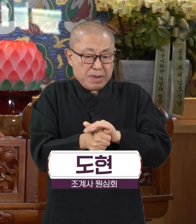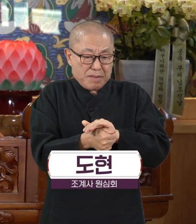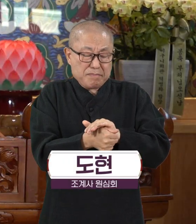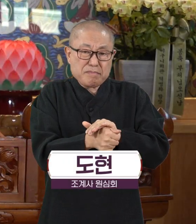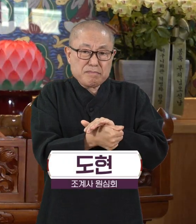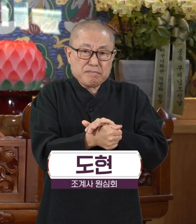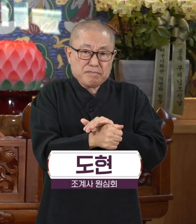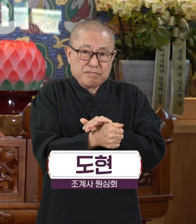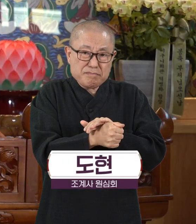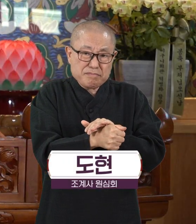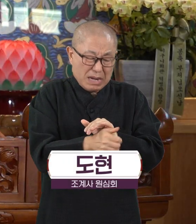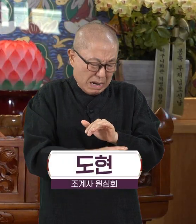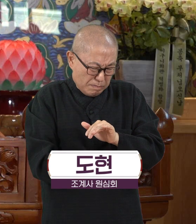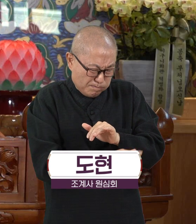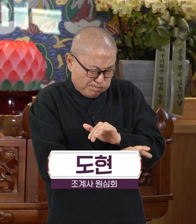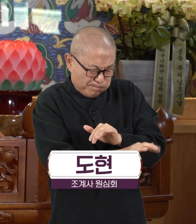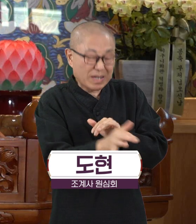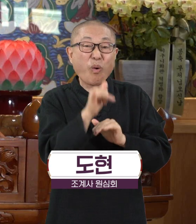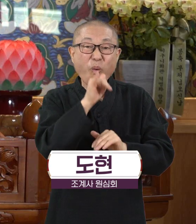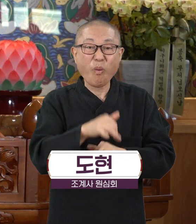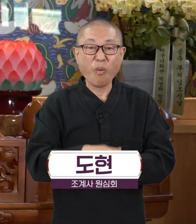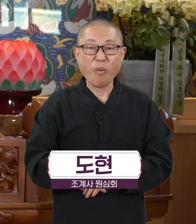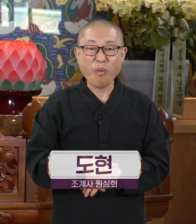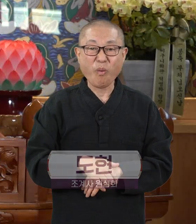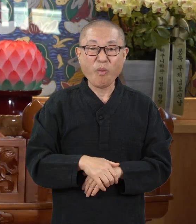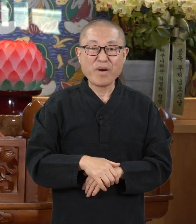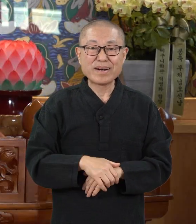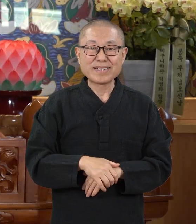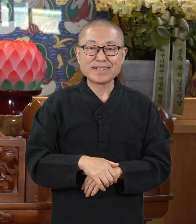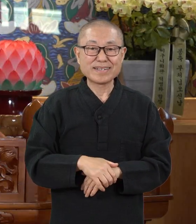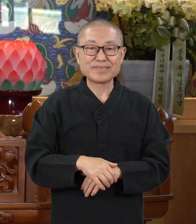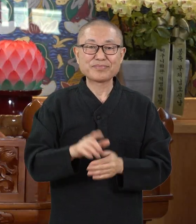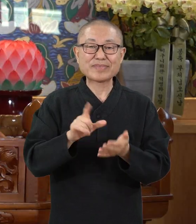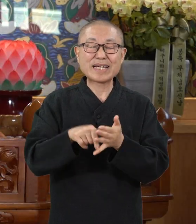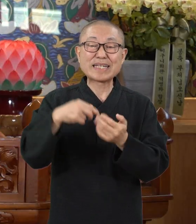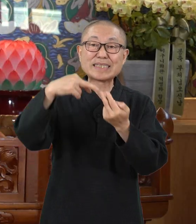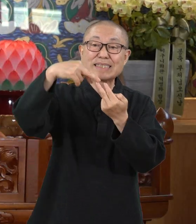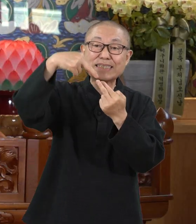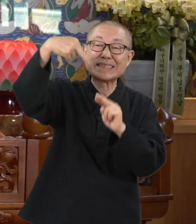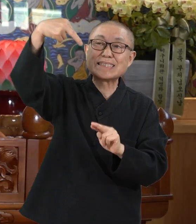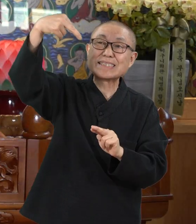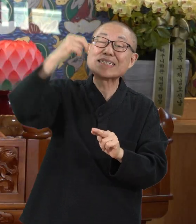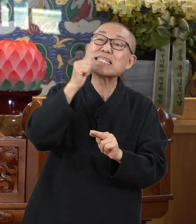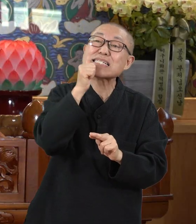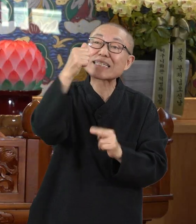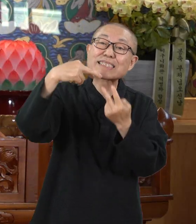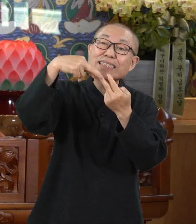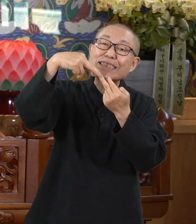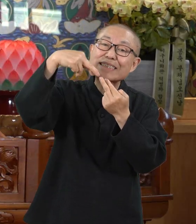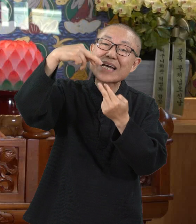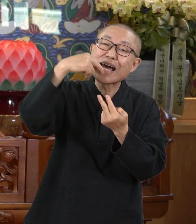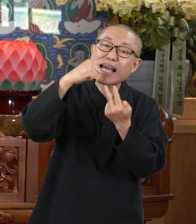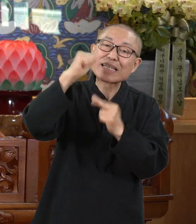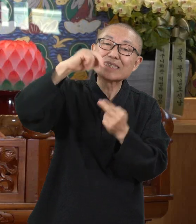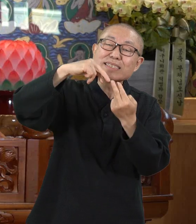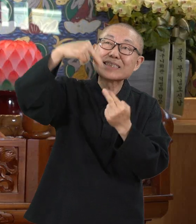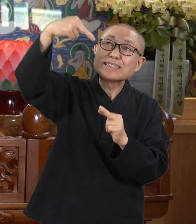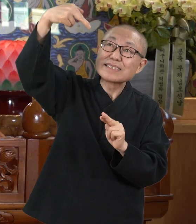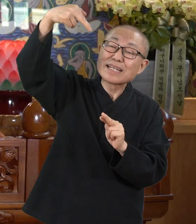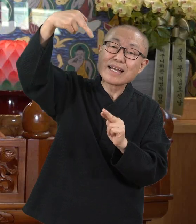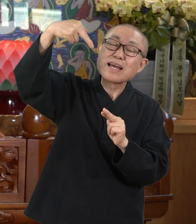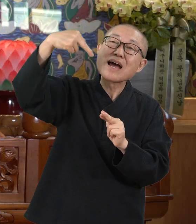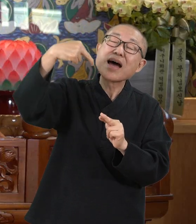뱀이 입을 벌리고 있고 거기에서 그 칡렁쿨에 있는